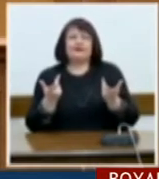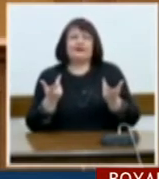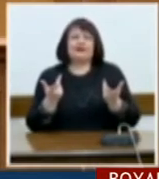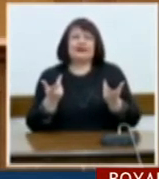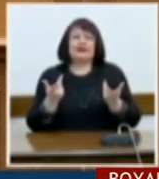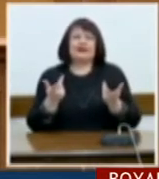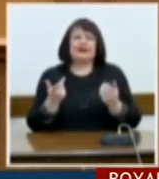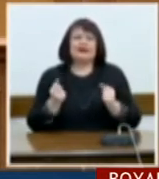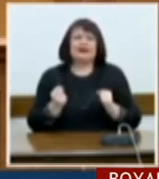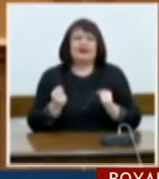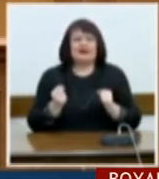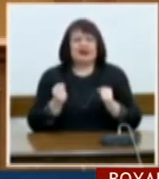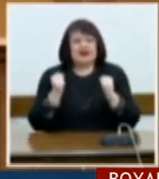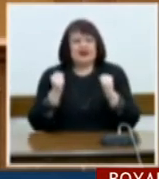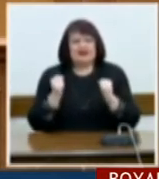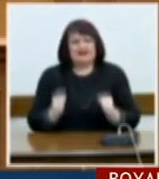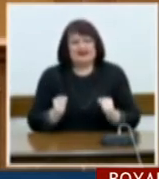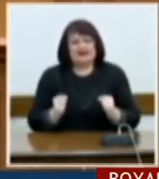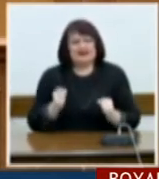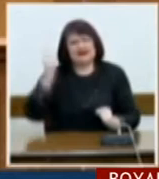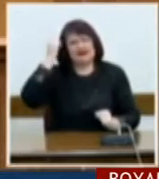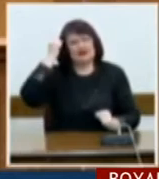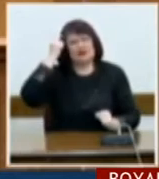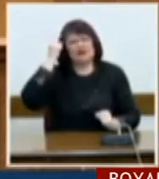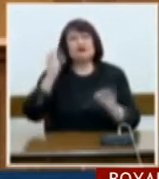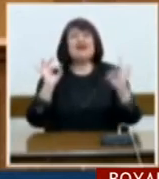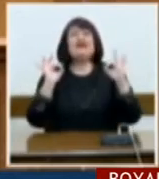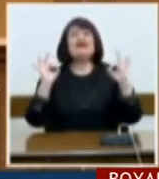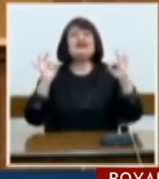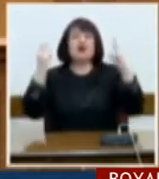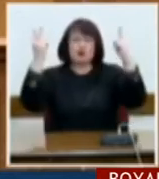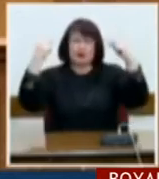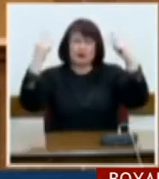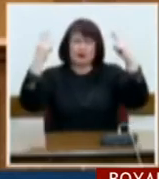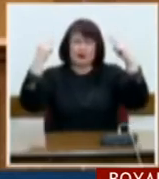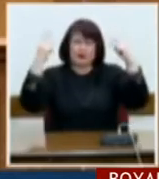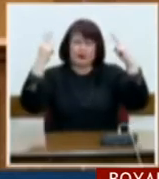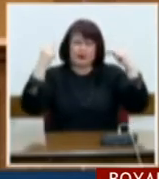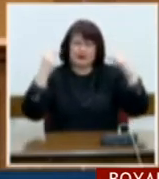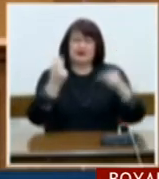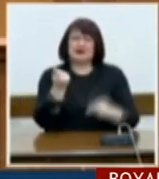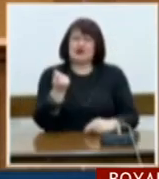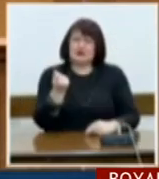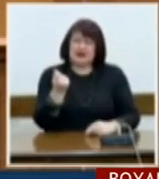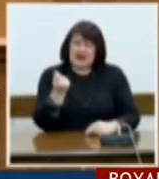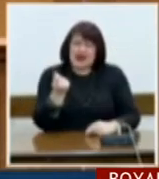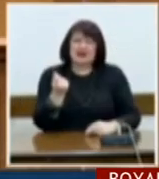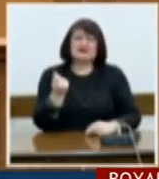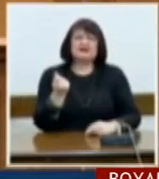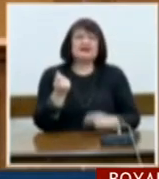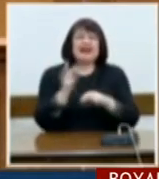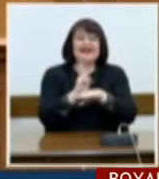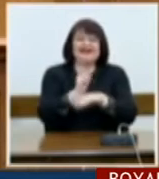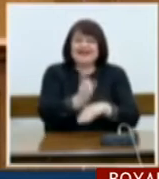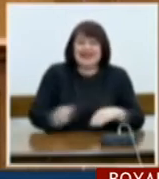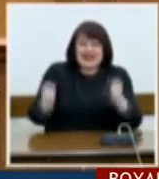στρέβλωσης, η οποία δημιουργήθηκε στην αγορά του φυσικού αερίου. Έχει οικονομικές και γεωπολιτικές αιτίες